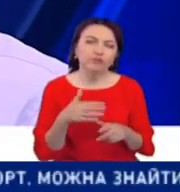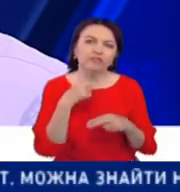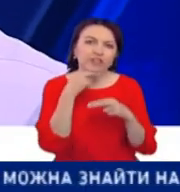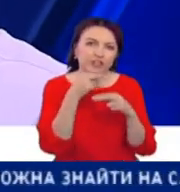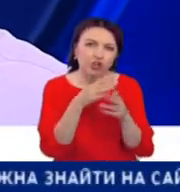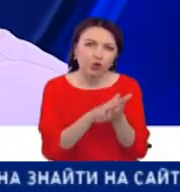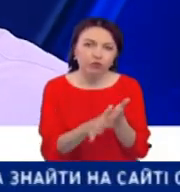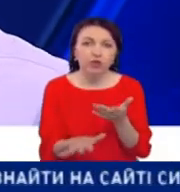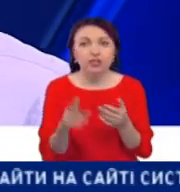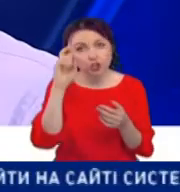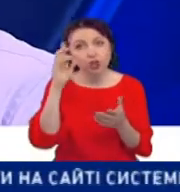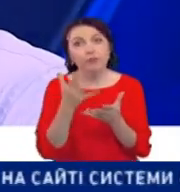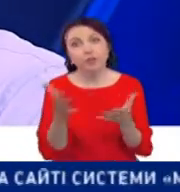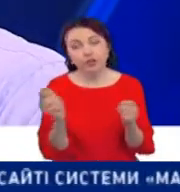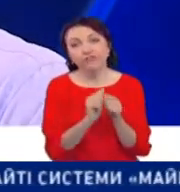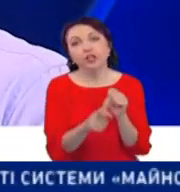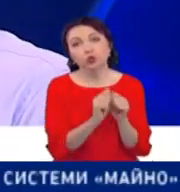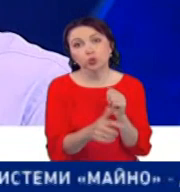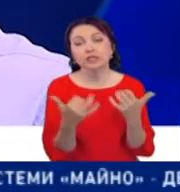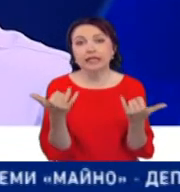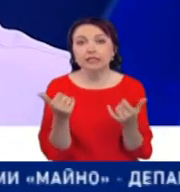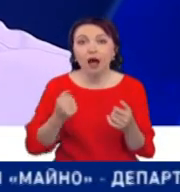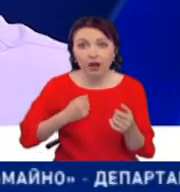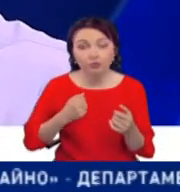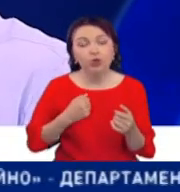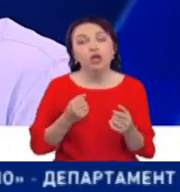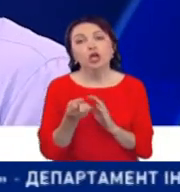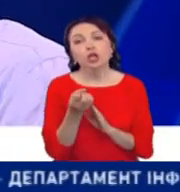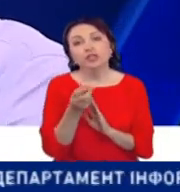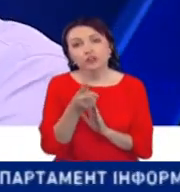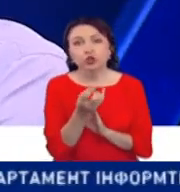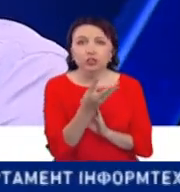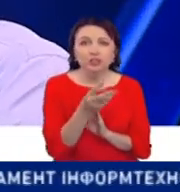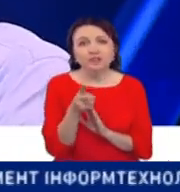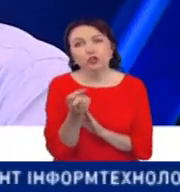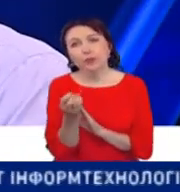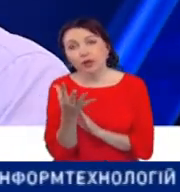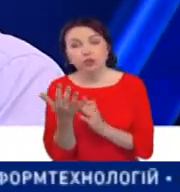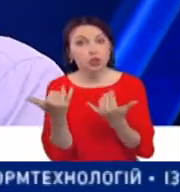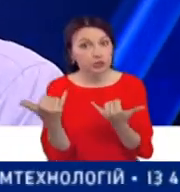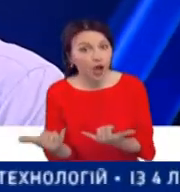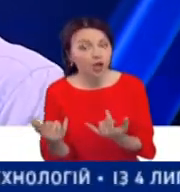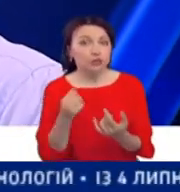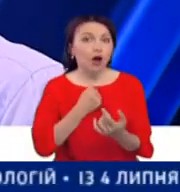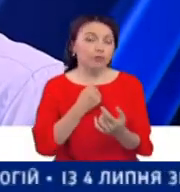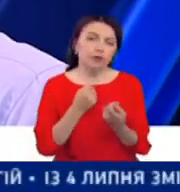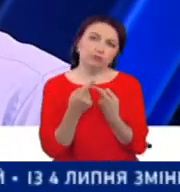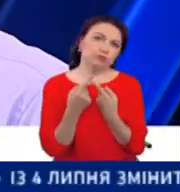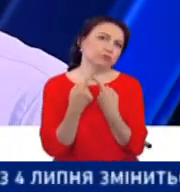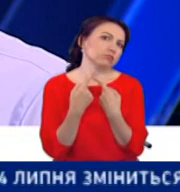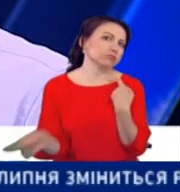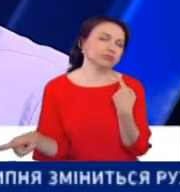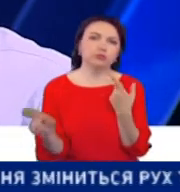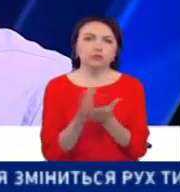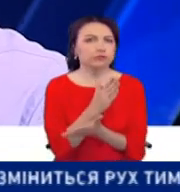що все-таки держава більше фінансує зараз армію. Як би там не було, 14-15 рік, те, яка зараз армія, це дві